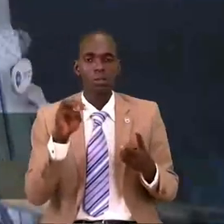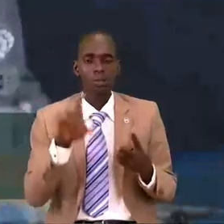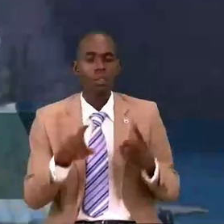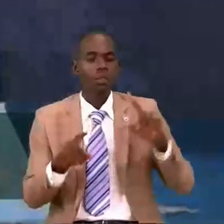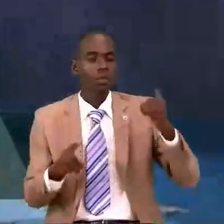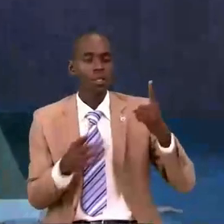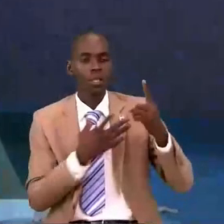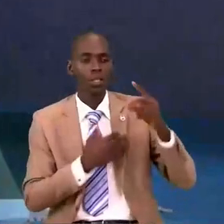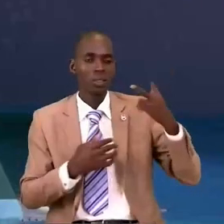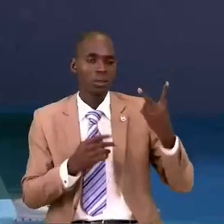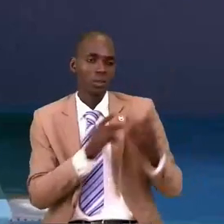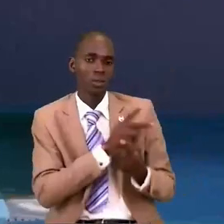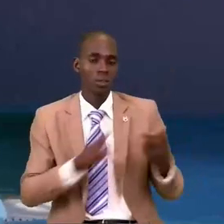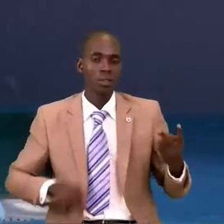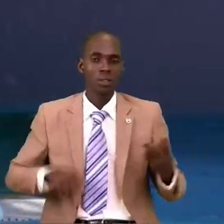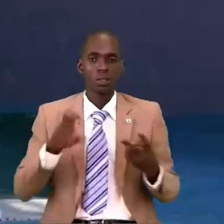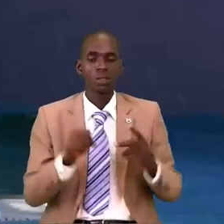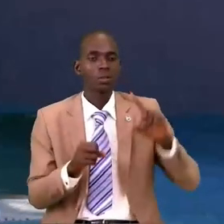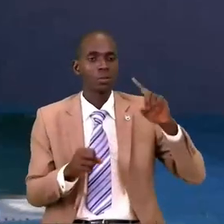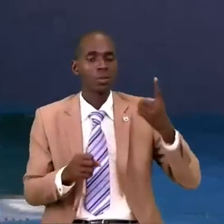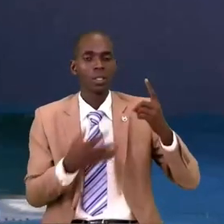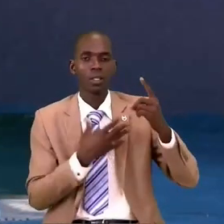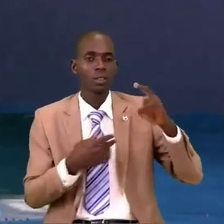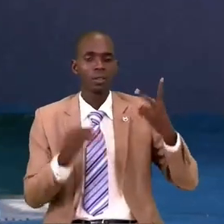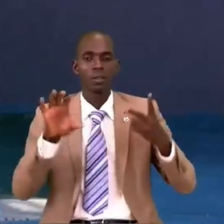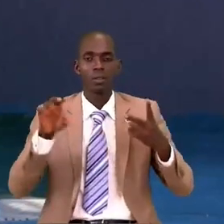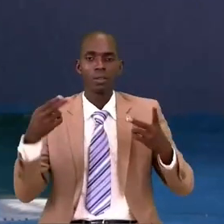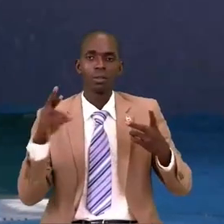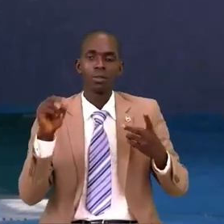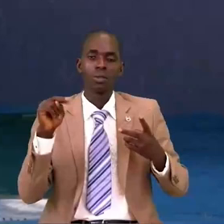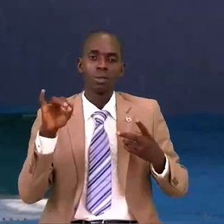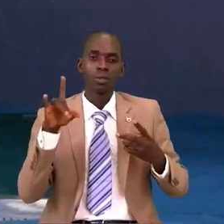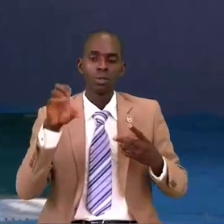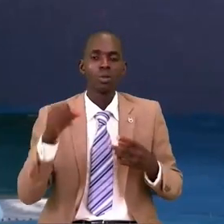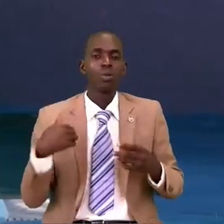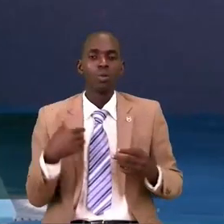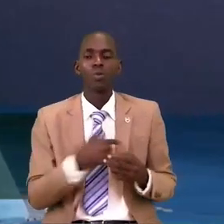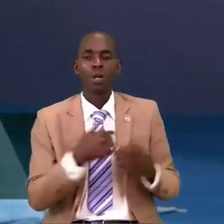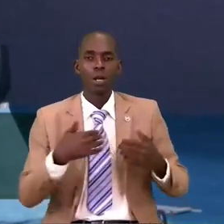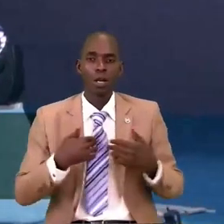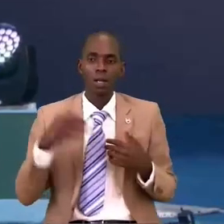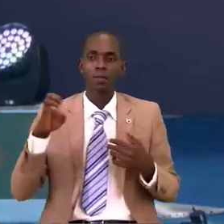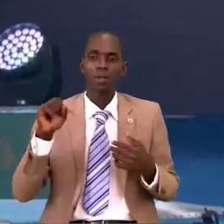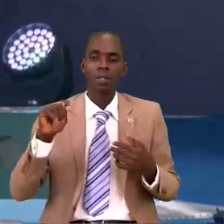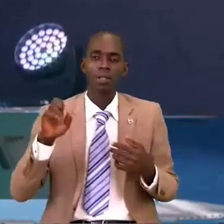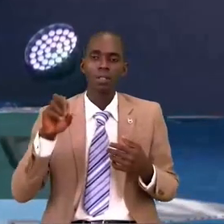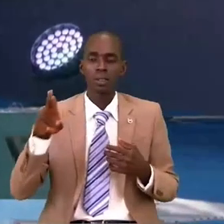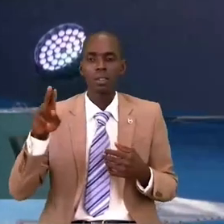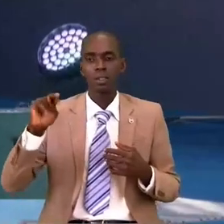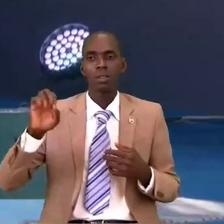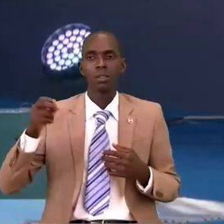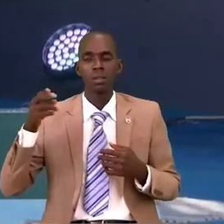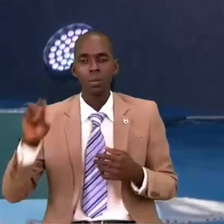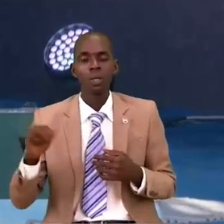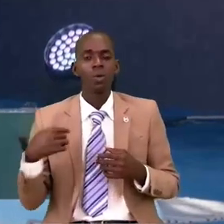Esther, nous avons Job. Maintenant, nous avons les Psaumes, nous avons les Proverbes, nous avons Ecclésiaste. Et maintenant, nous avons Cantique